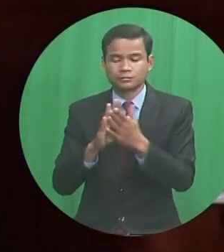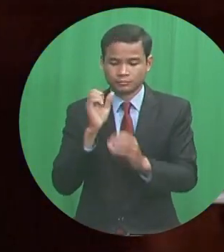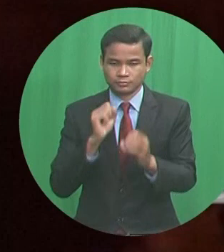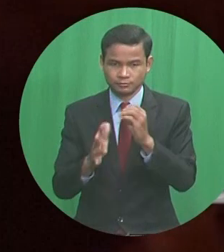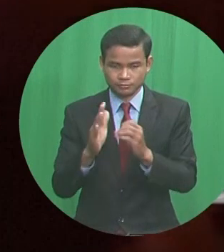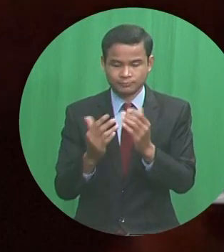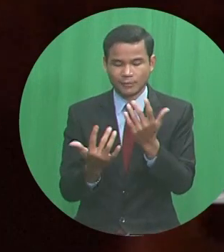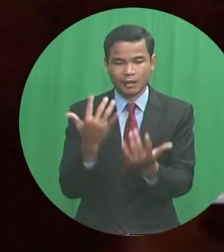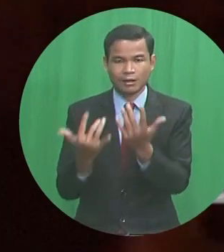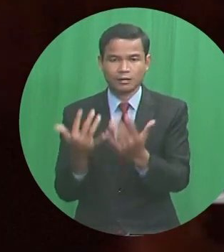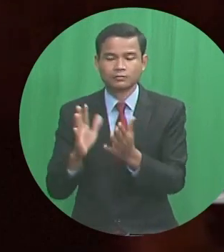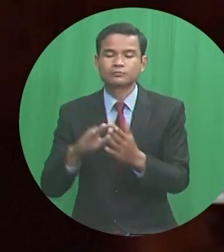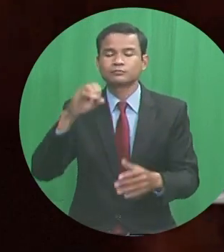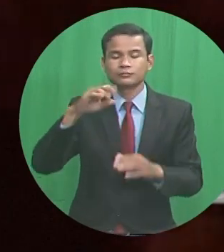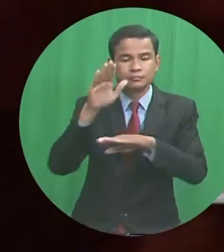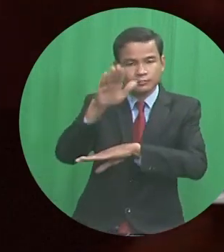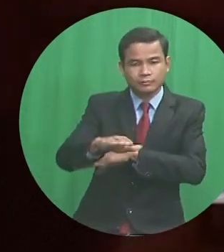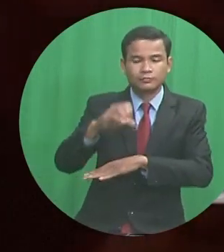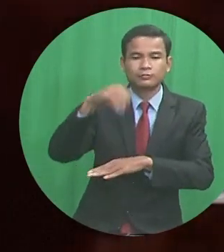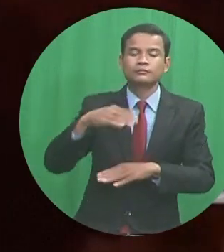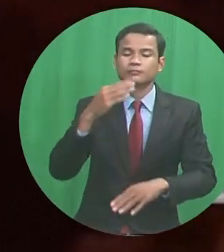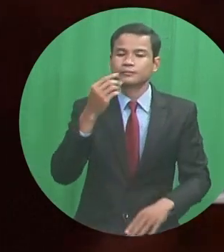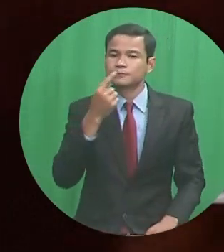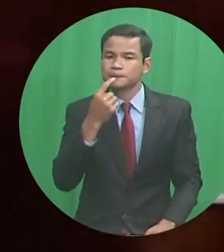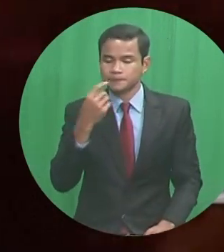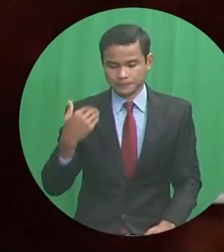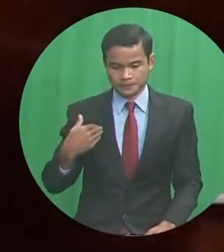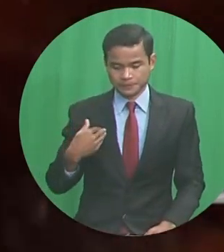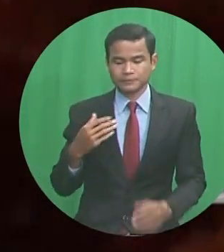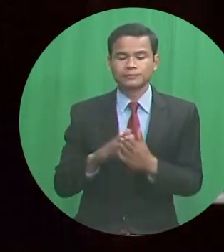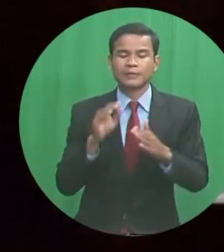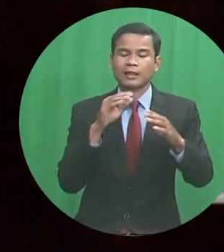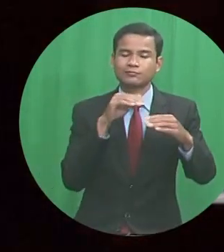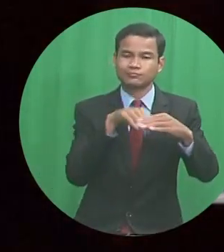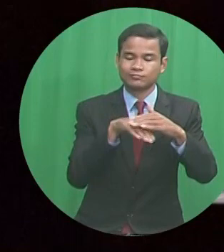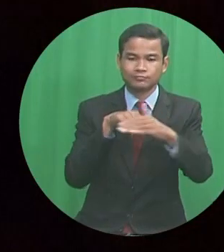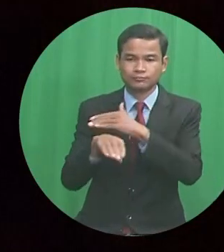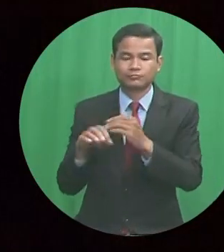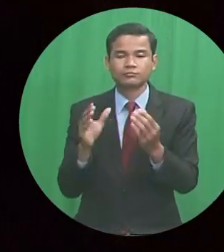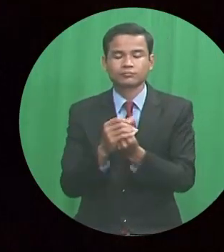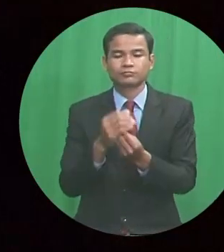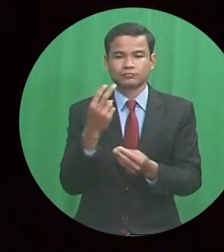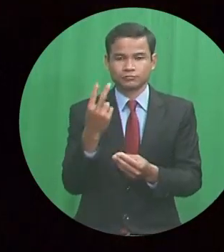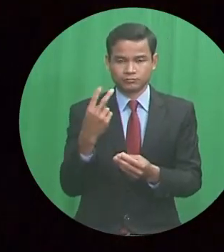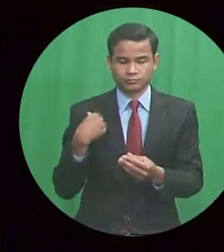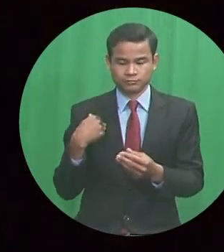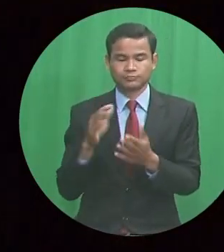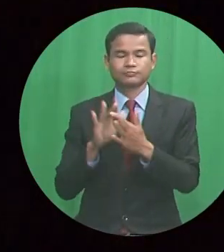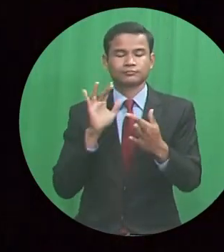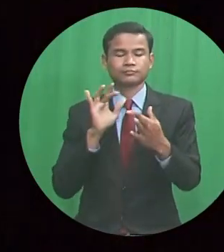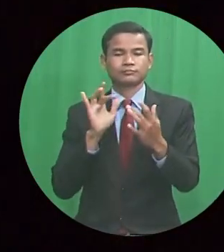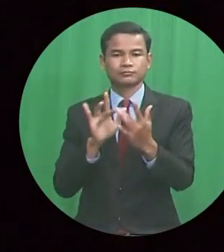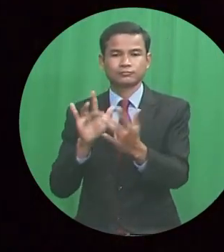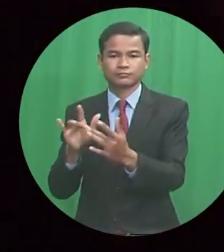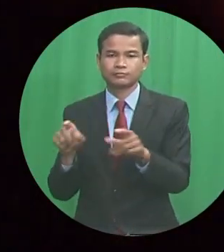chè láng nơi rửa xìa thức ngạ tật, đài tốp chọp lời trọ cho chùm nôn phì. Nước nông chùm nông phụng tàng bấy đài tốp chọp cho mùi nâng